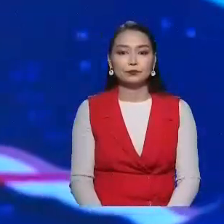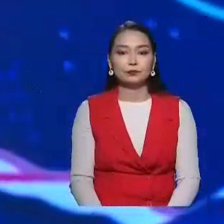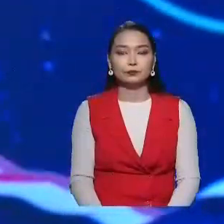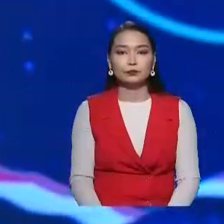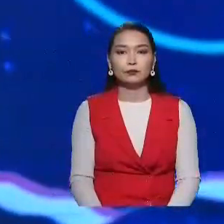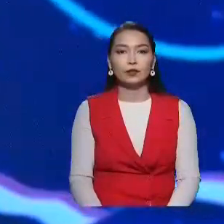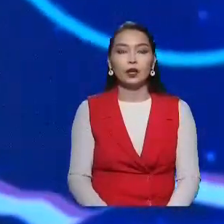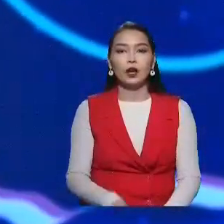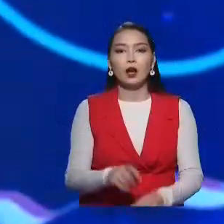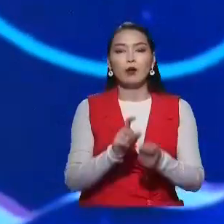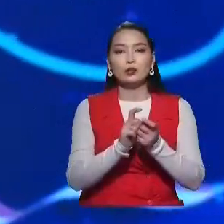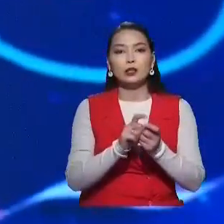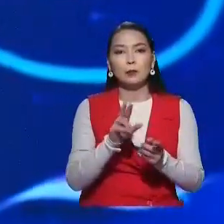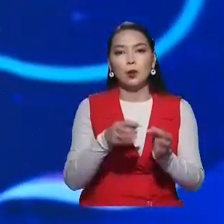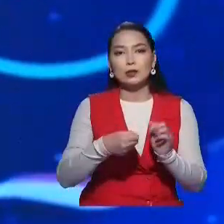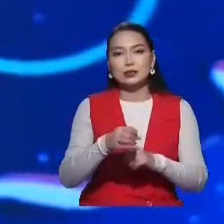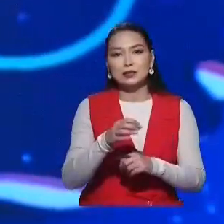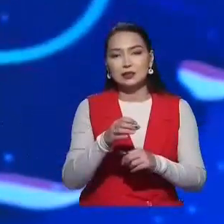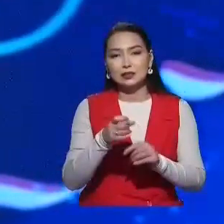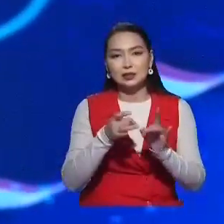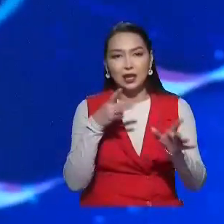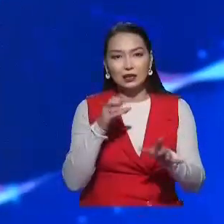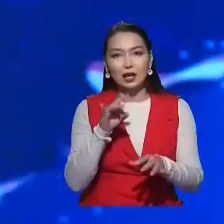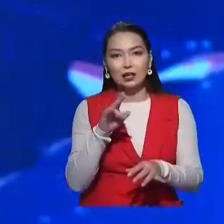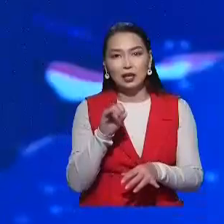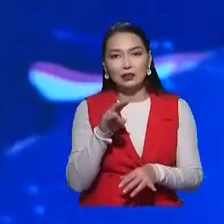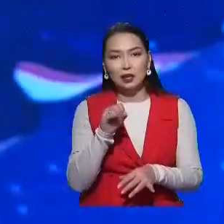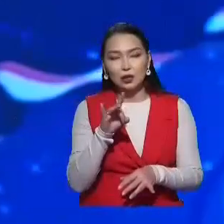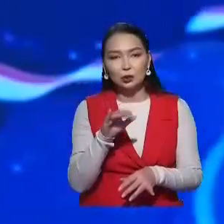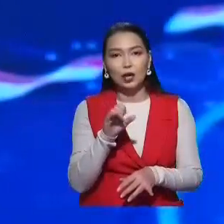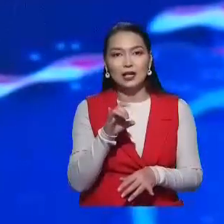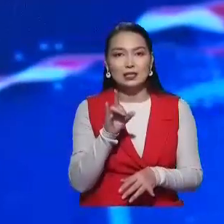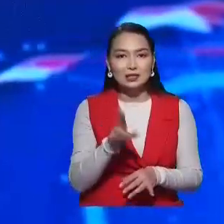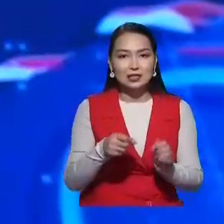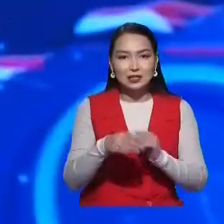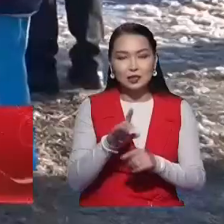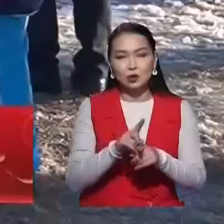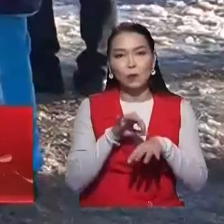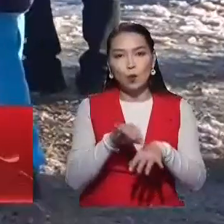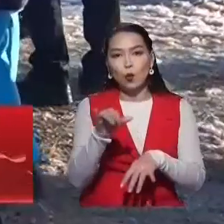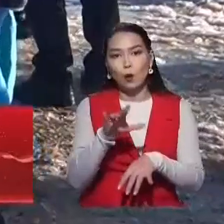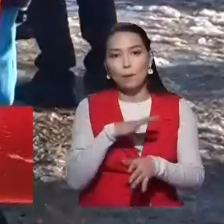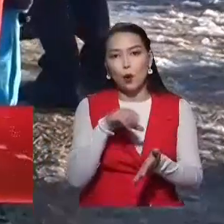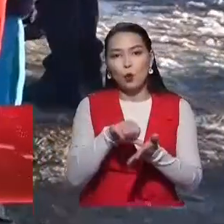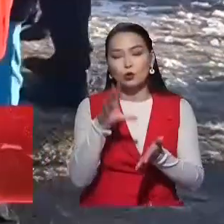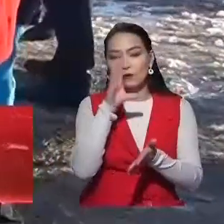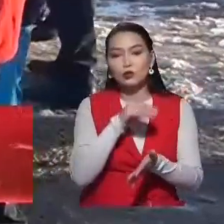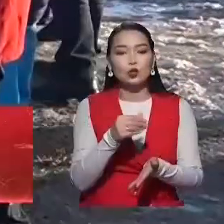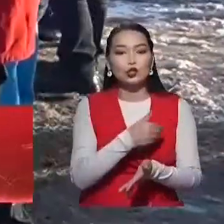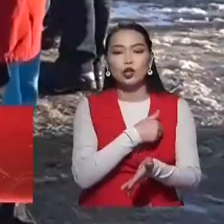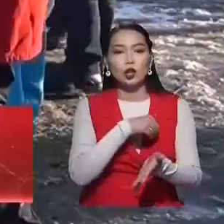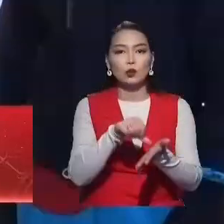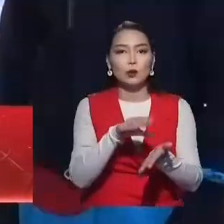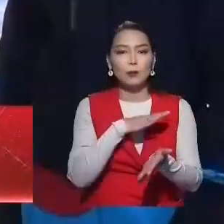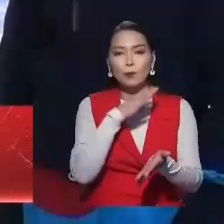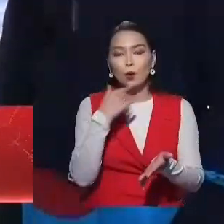Состязания по садах тарту, аркан тарту, асыкам и многим другим играм прошли и в Уральске. Почувствовать смогли все желающие. Многие